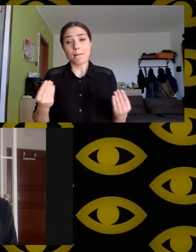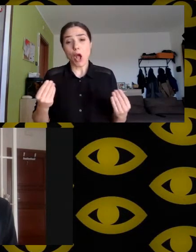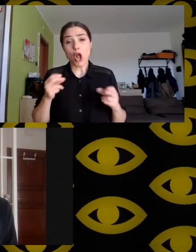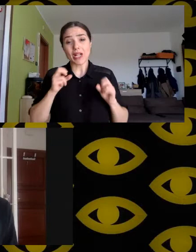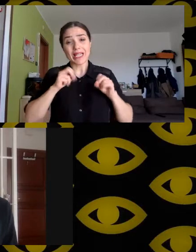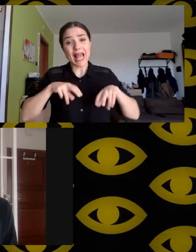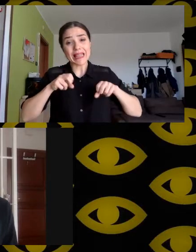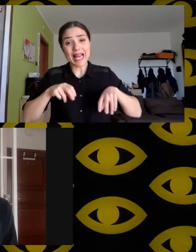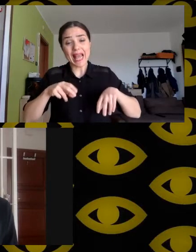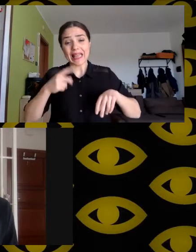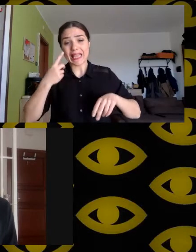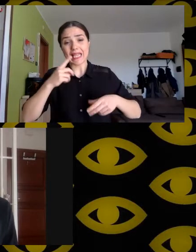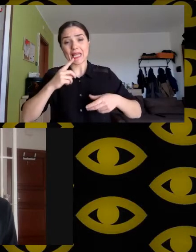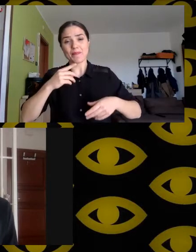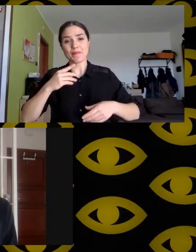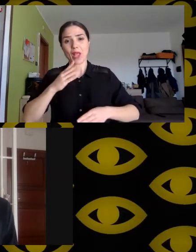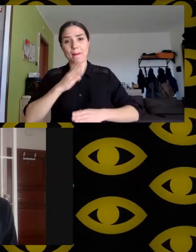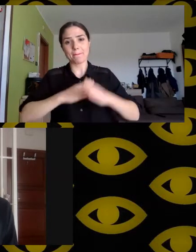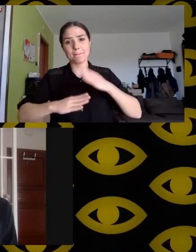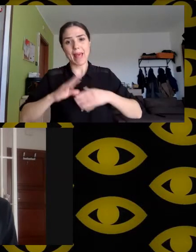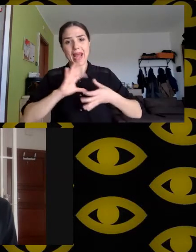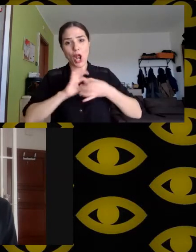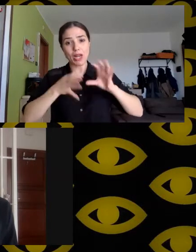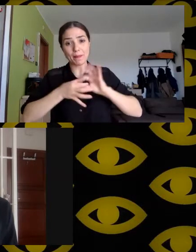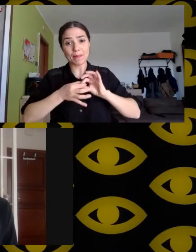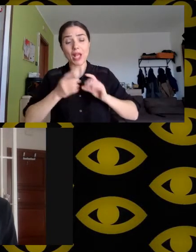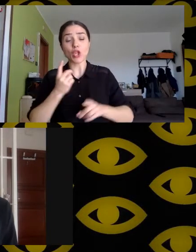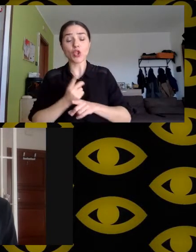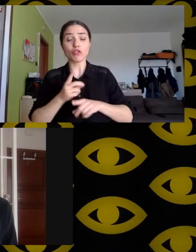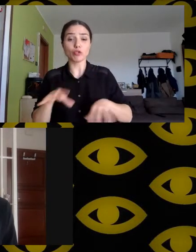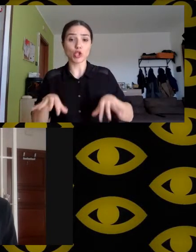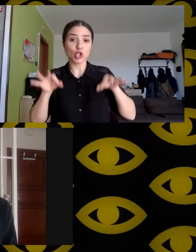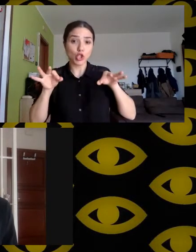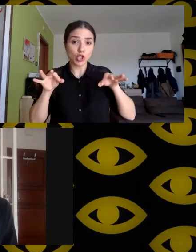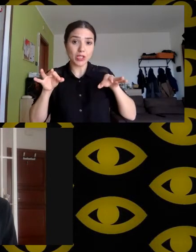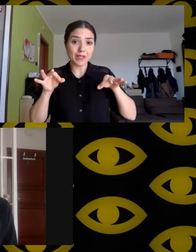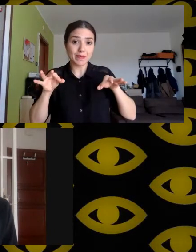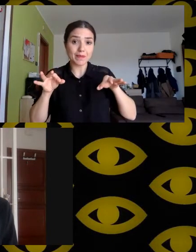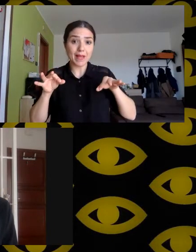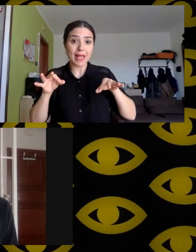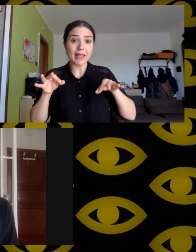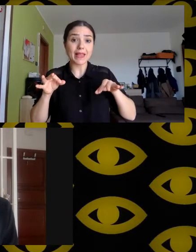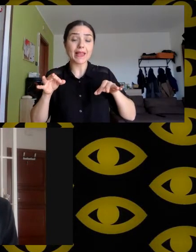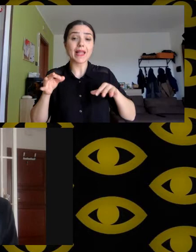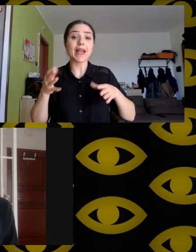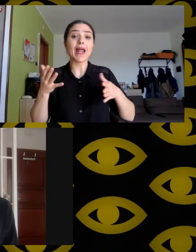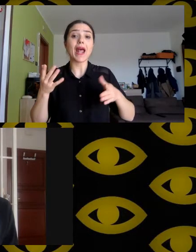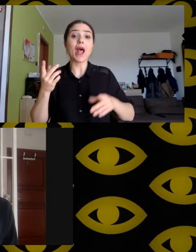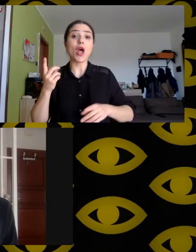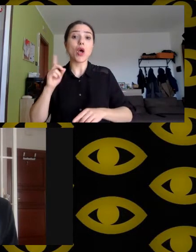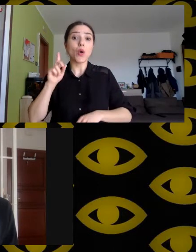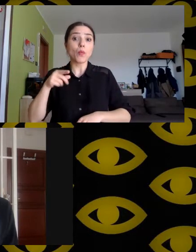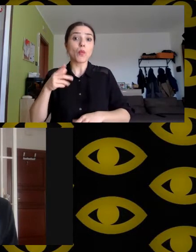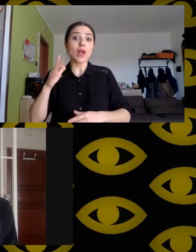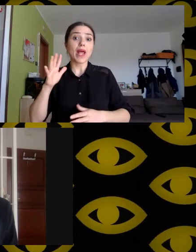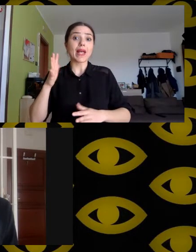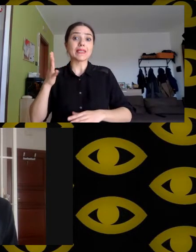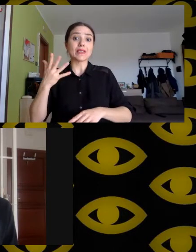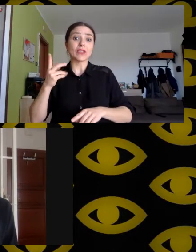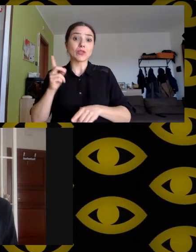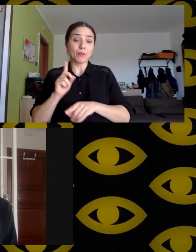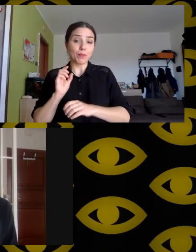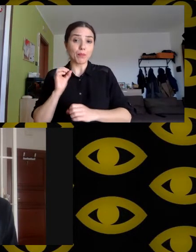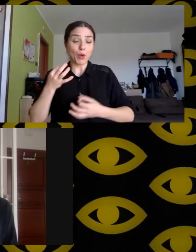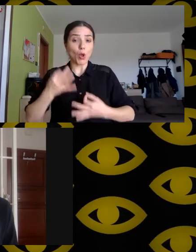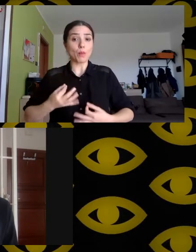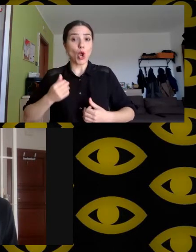paralimpici hanno dovuto interrompere i loro allenamenti nonostante probabili olimpici o comunque professionisti